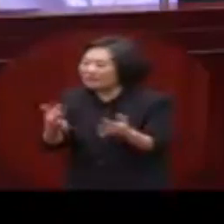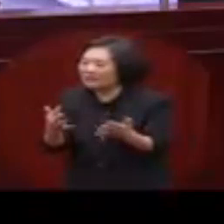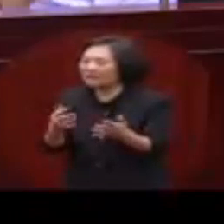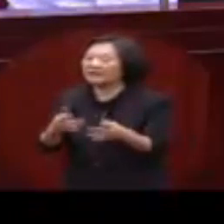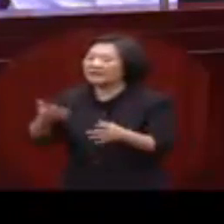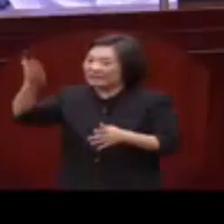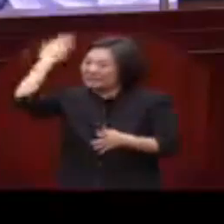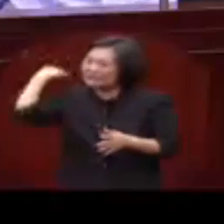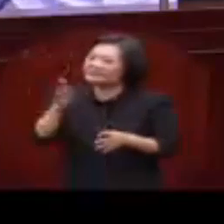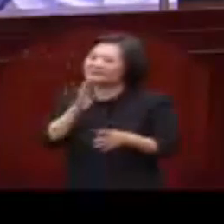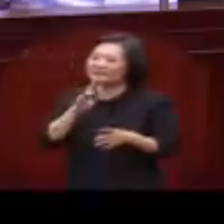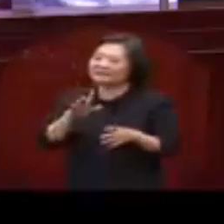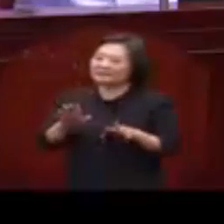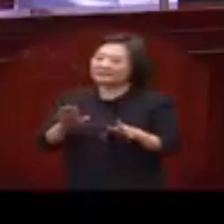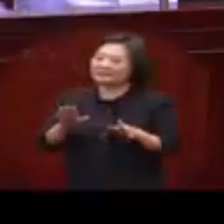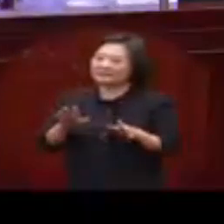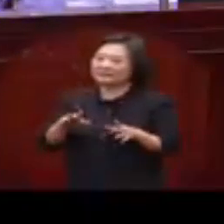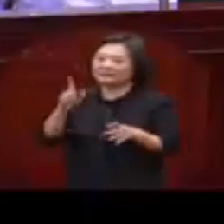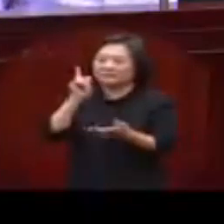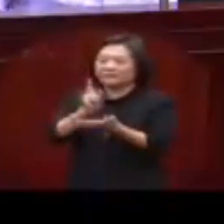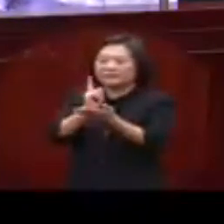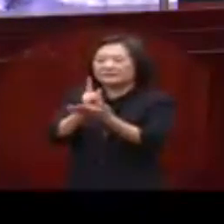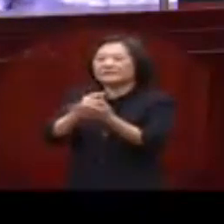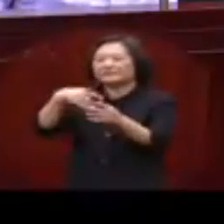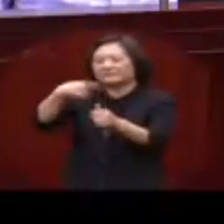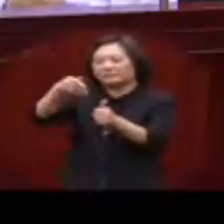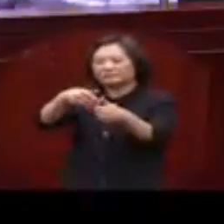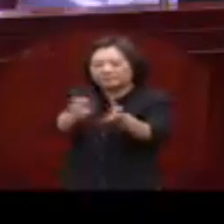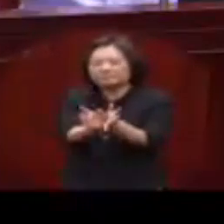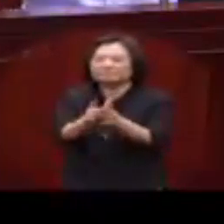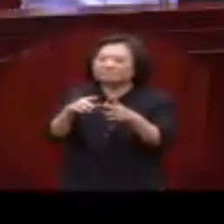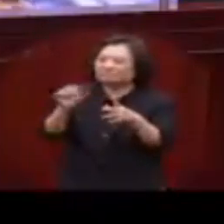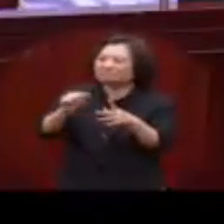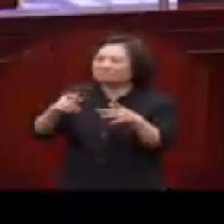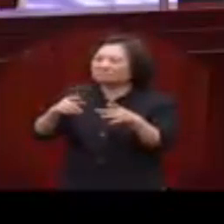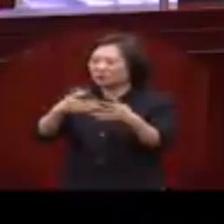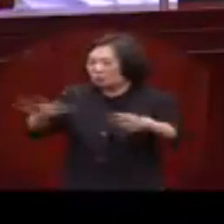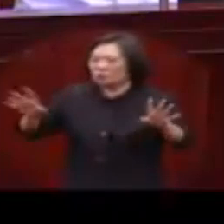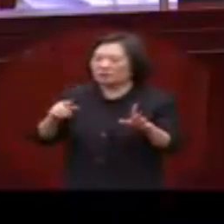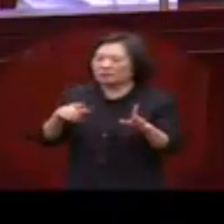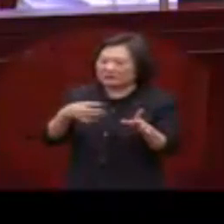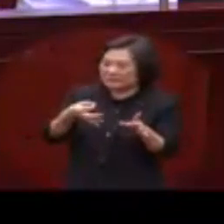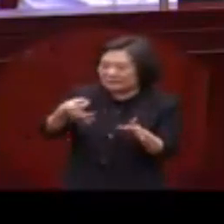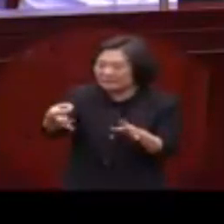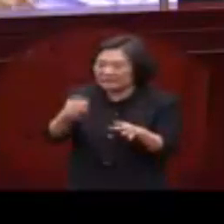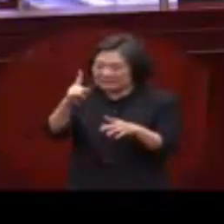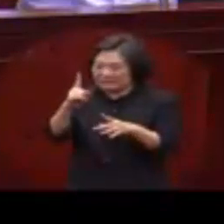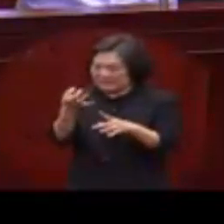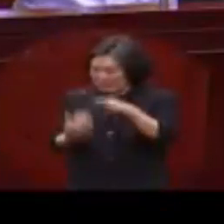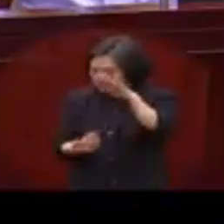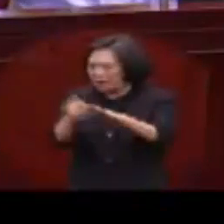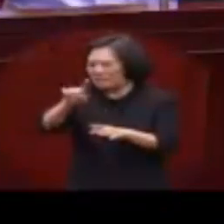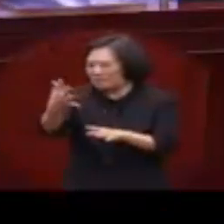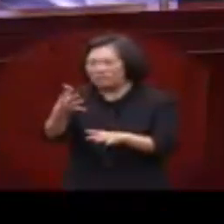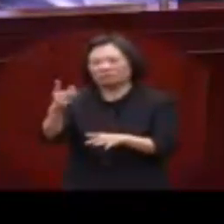笔交易不可以超过1000，那每天好像交易不可以超过10000。台北市随便买个东西都不止1000人，这怎么用？所以我们要